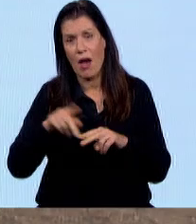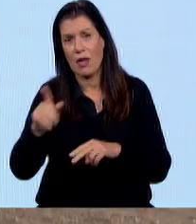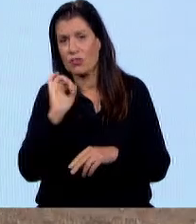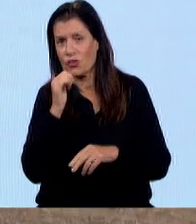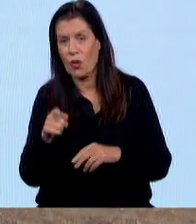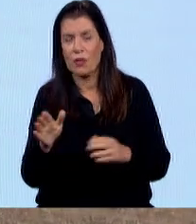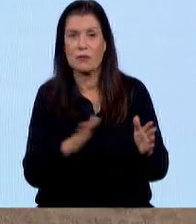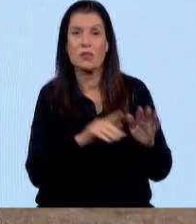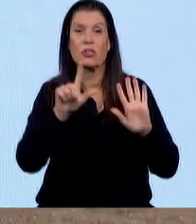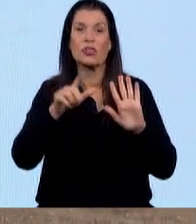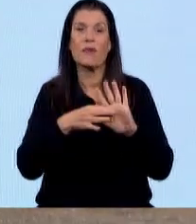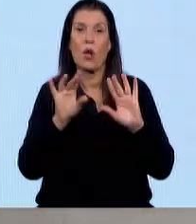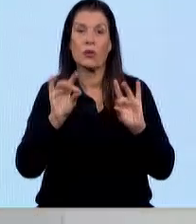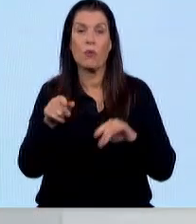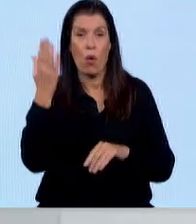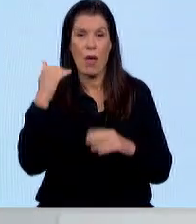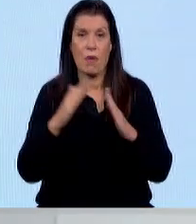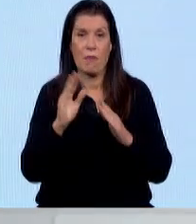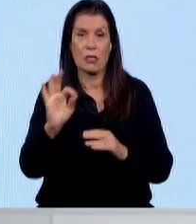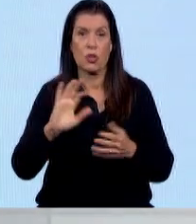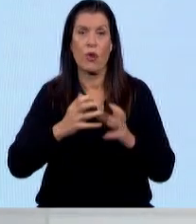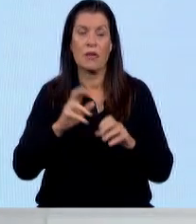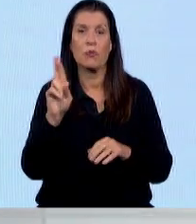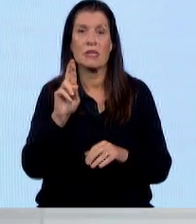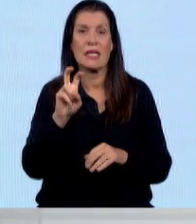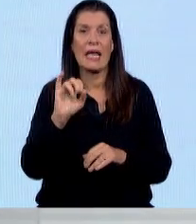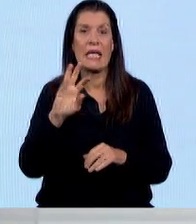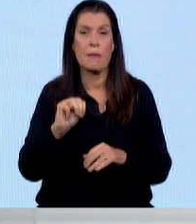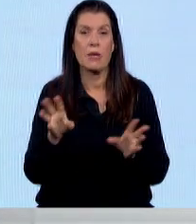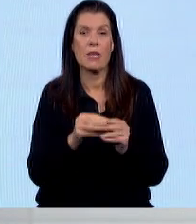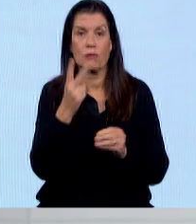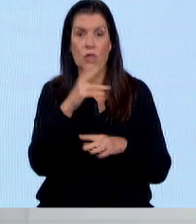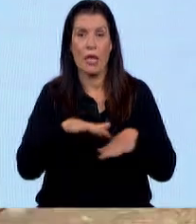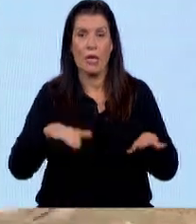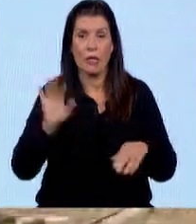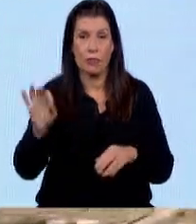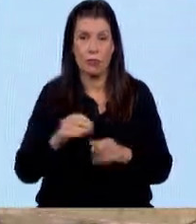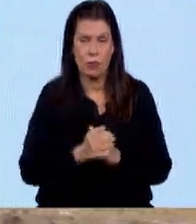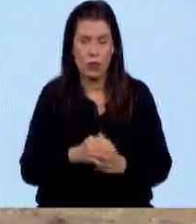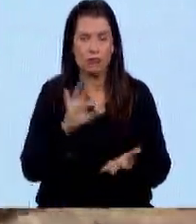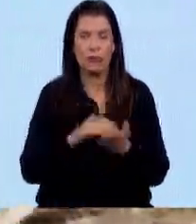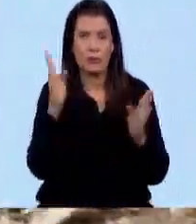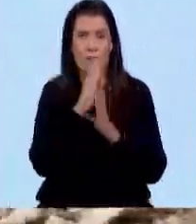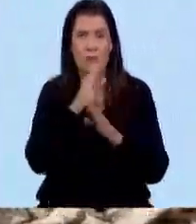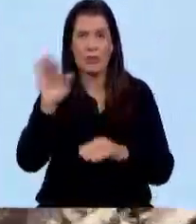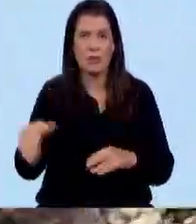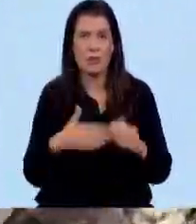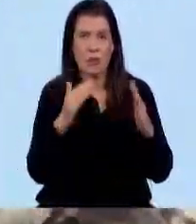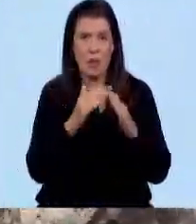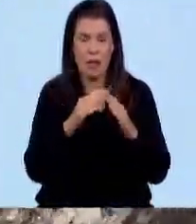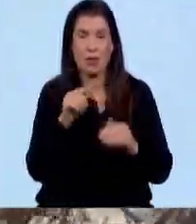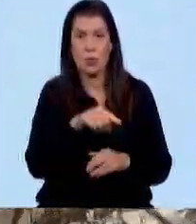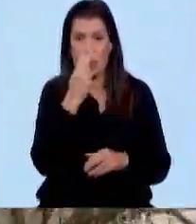באוקטובר דביר היה בביתו שבקיבוץ רעים עם שניים מילדיו, כשהמחבלים נכנסו לבית בניסיון להגן על המשפחה, הוא